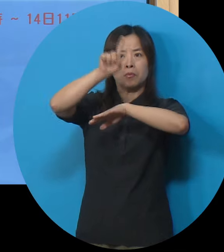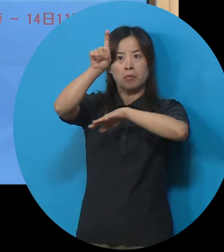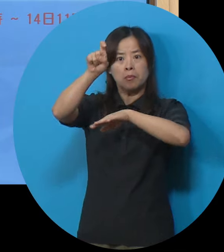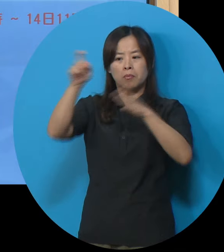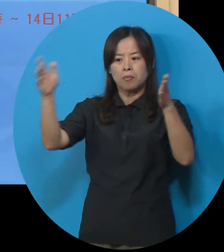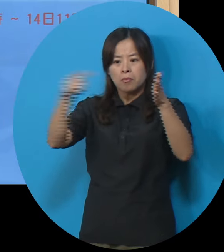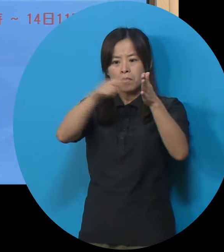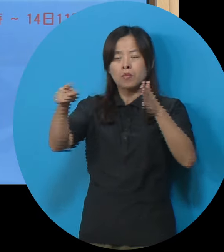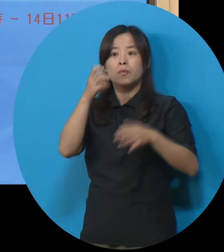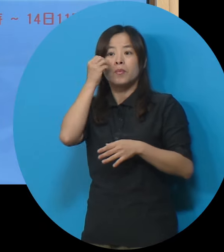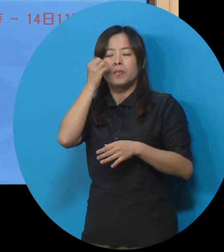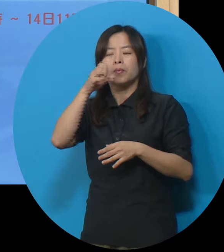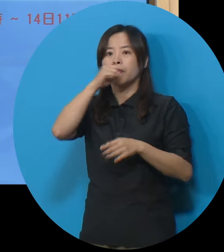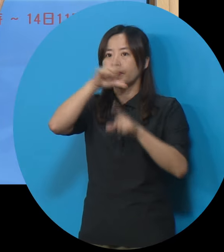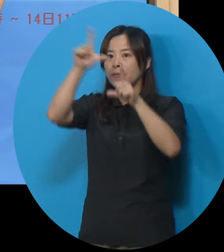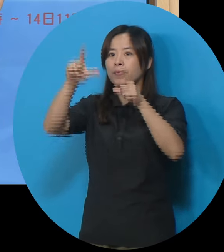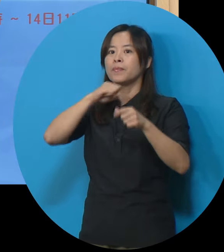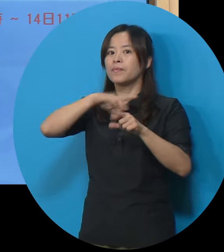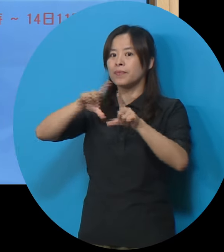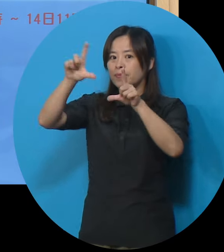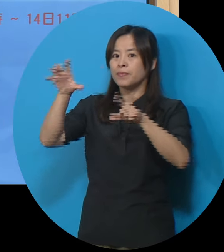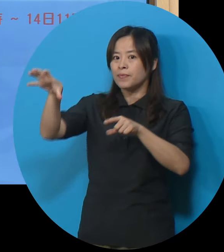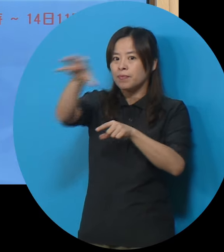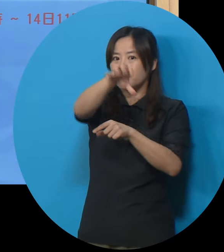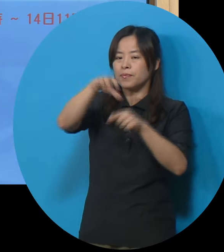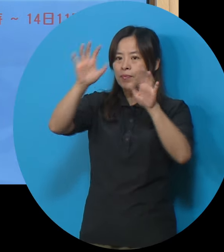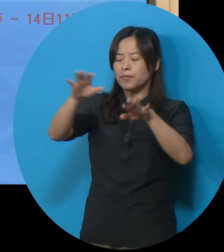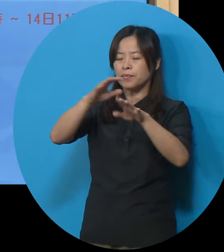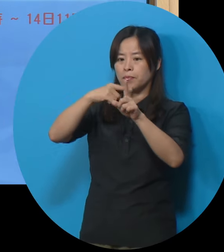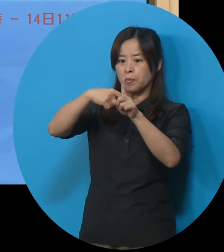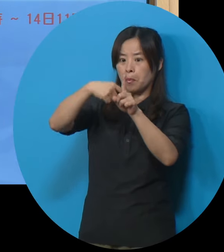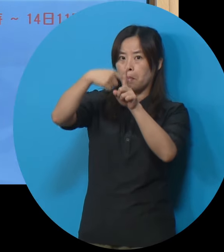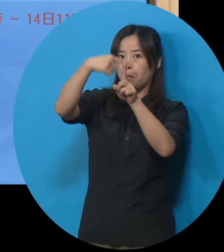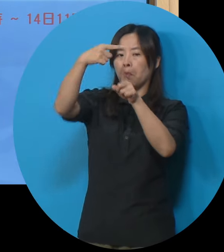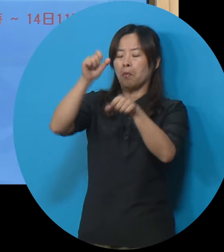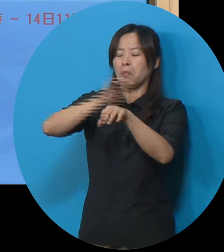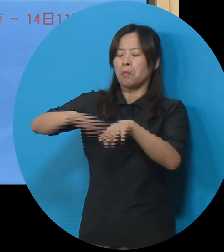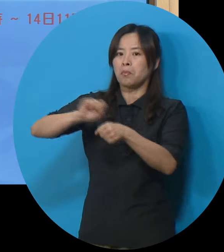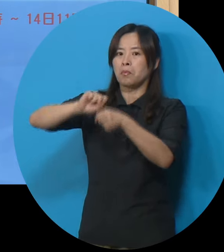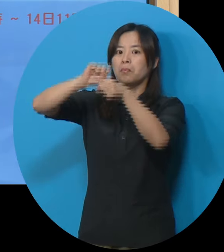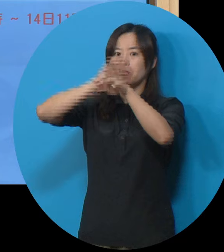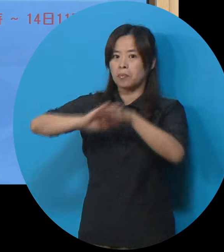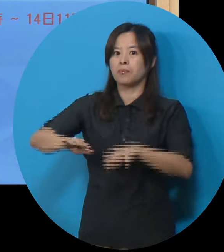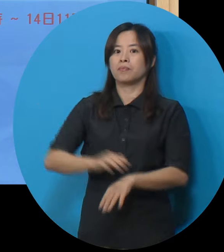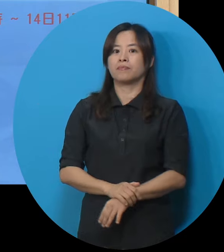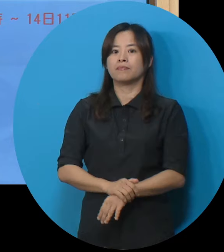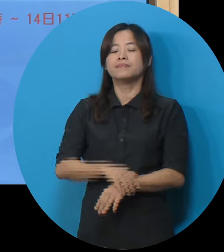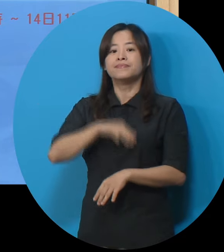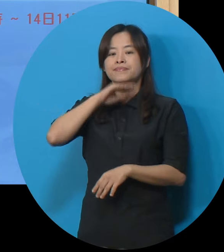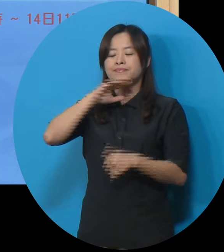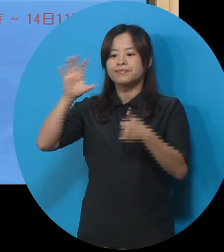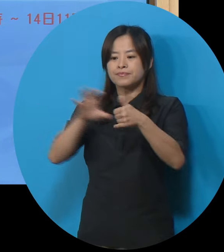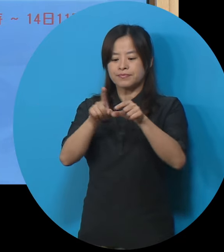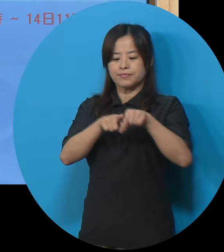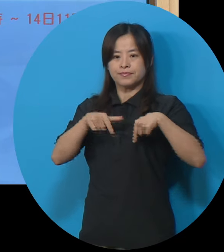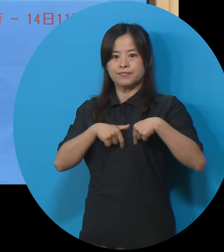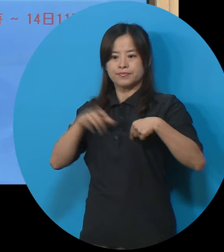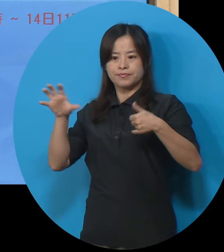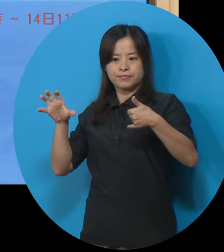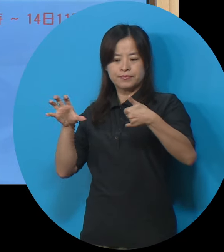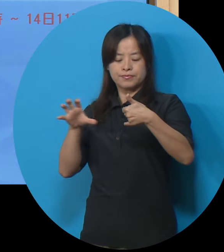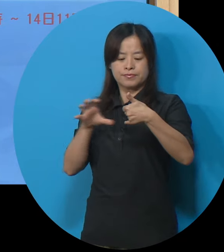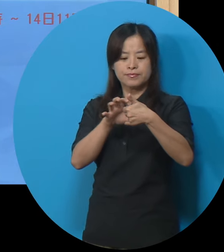我们的花莲台东到屏東地区降雨就逐渐的再加大了等到台风中心逐渐进